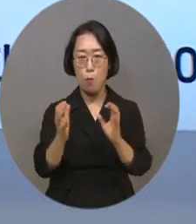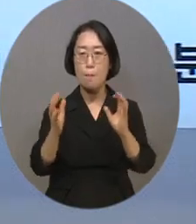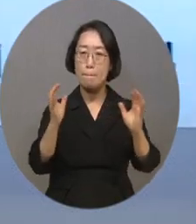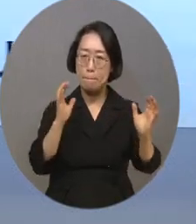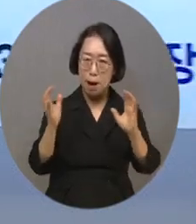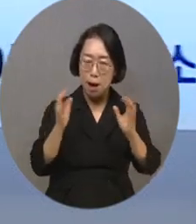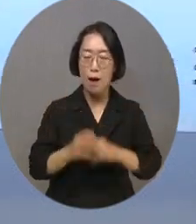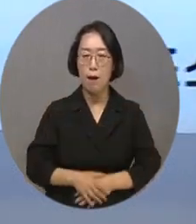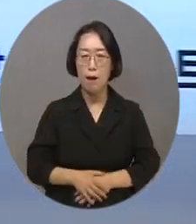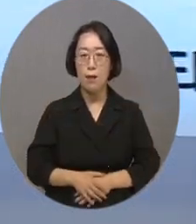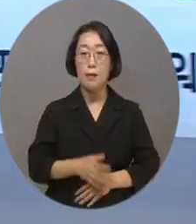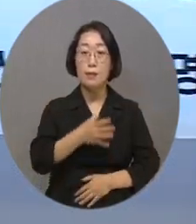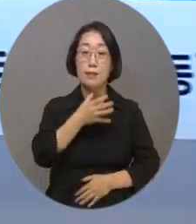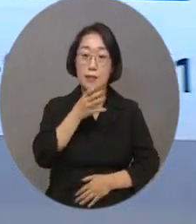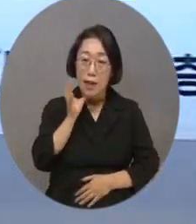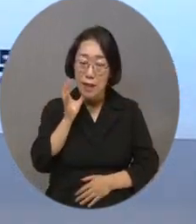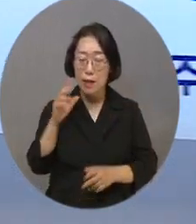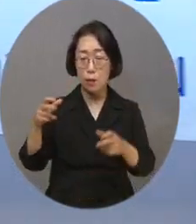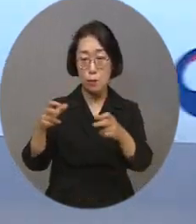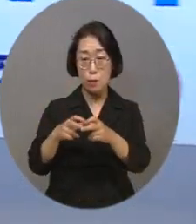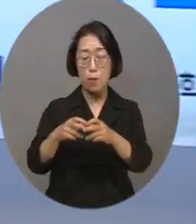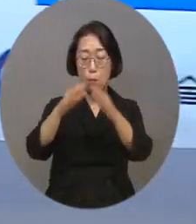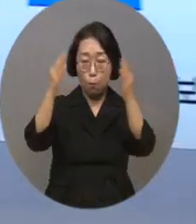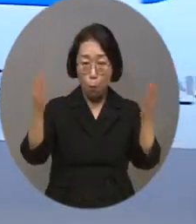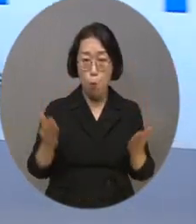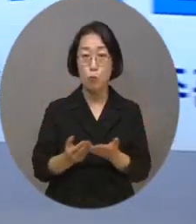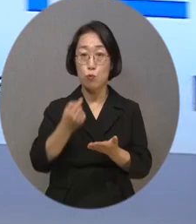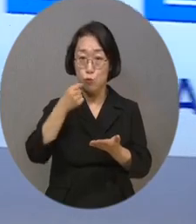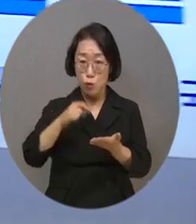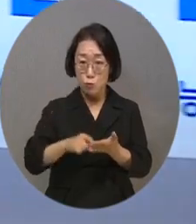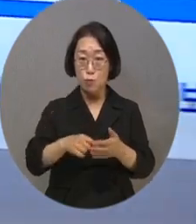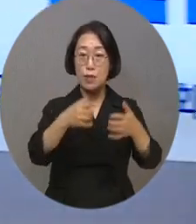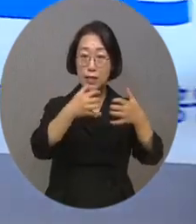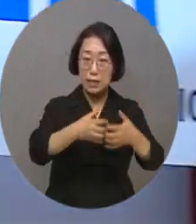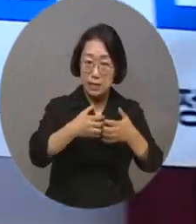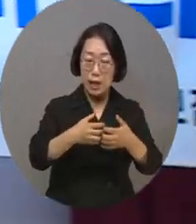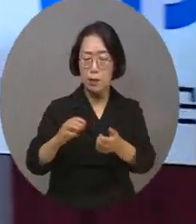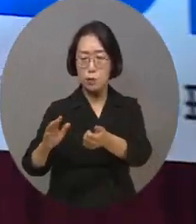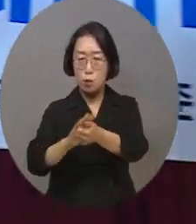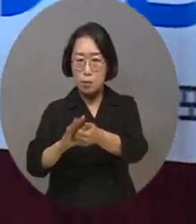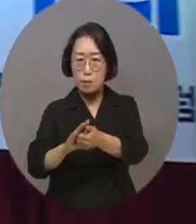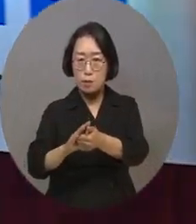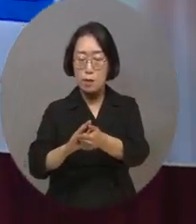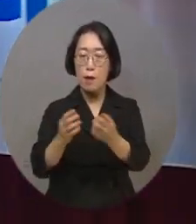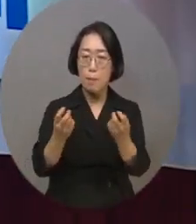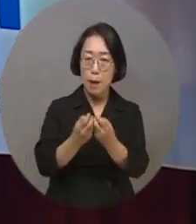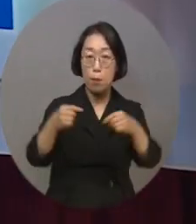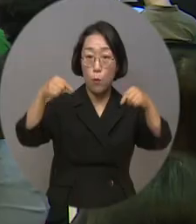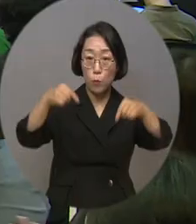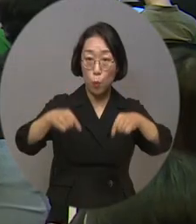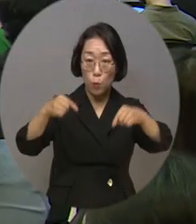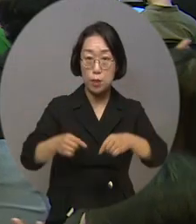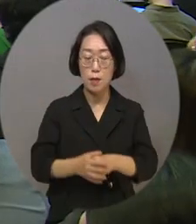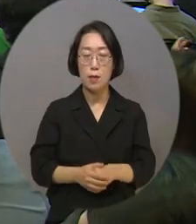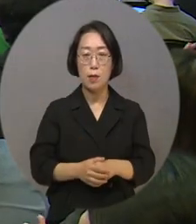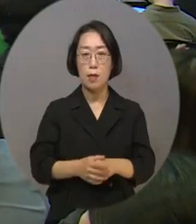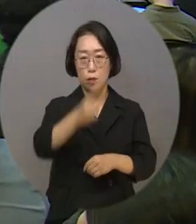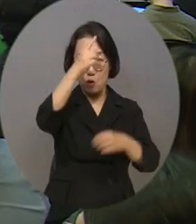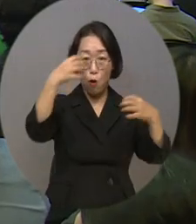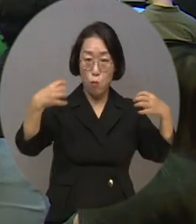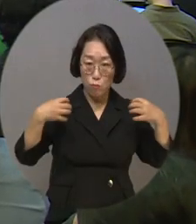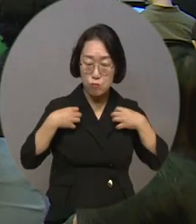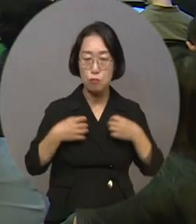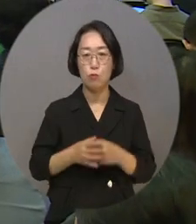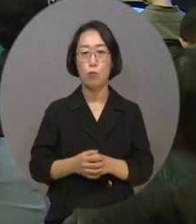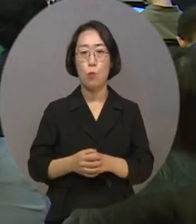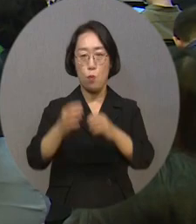장애인과 고령자 등 모두가 이용하기 쉬운 디지털 기기와 서비스를 논의하기 위해 정부와 기업, 학계 등 다양한